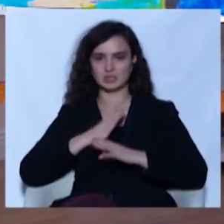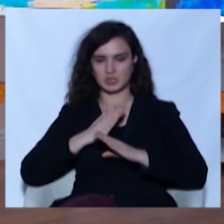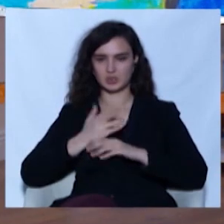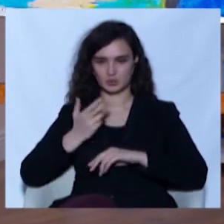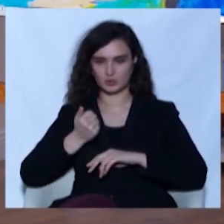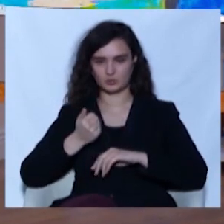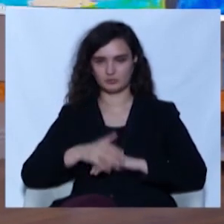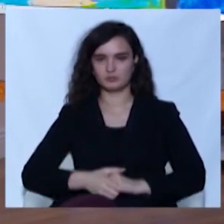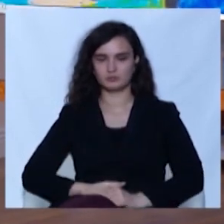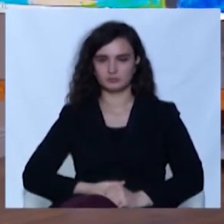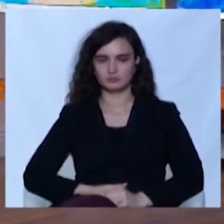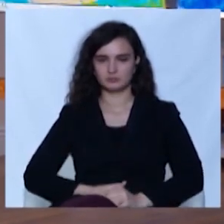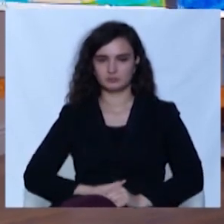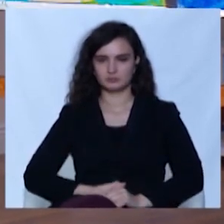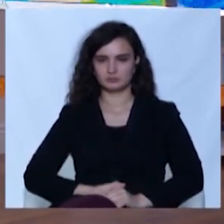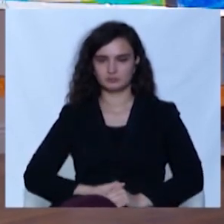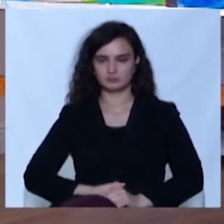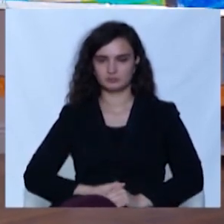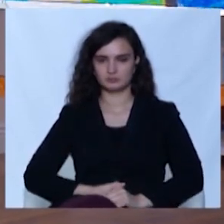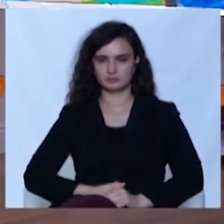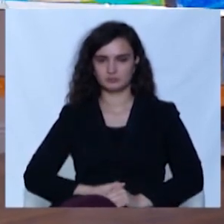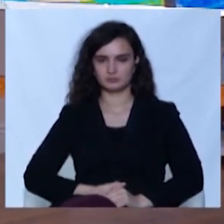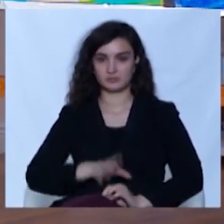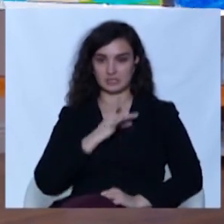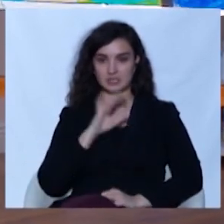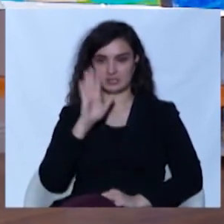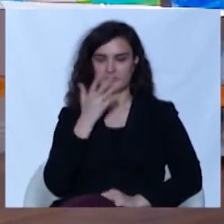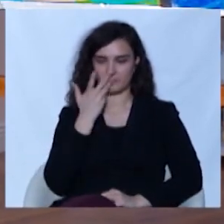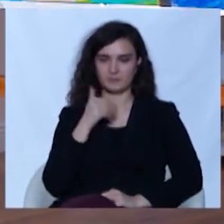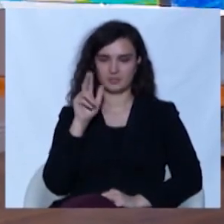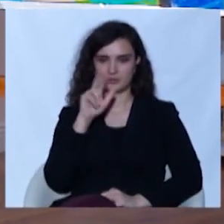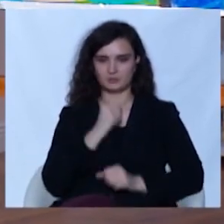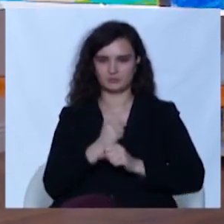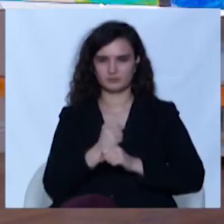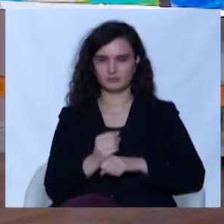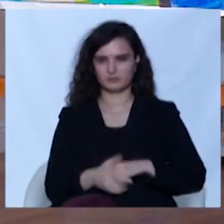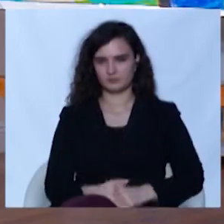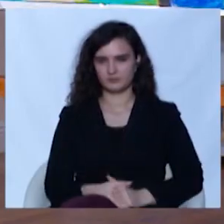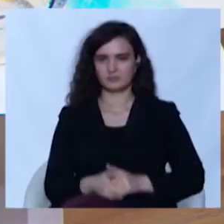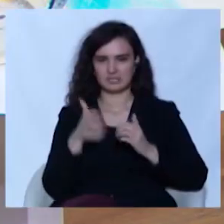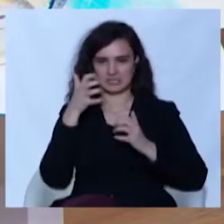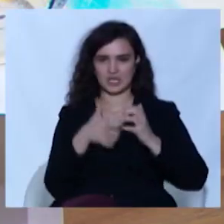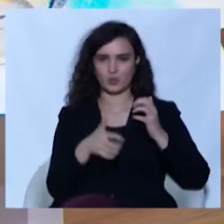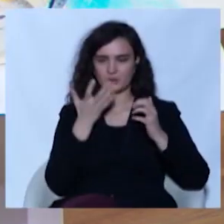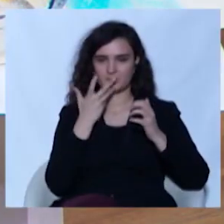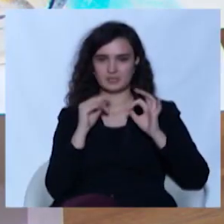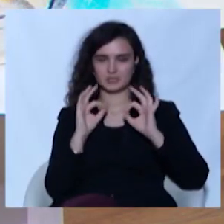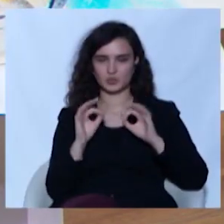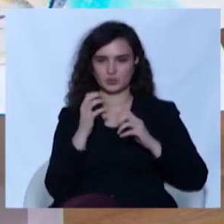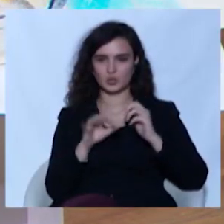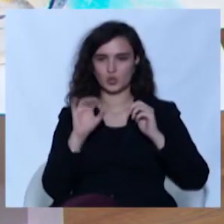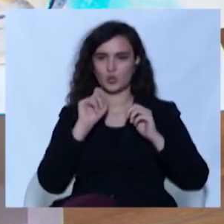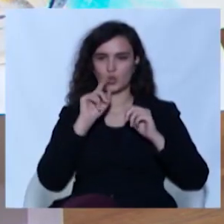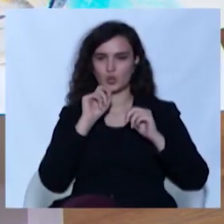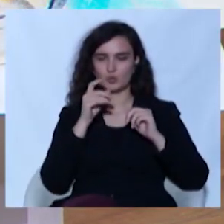царис уканенац, или рац, как тетрисец, кава пиратат. А вигот нейтралури пери, сари